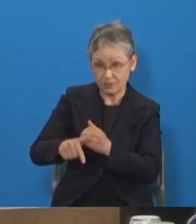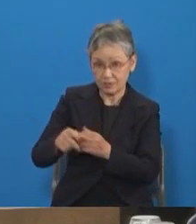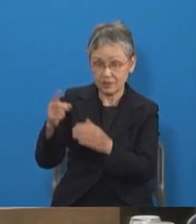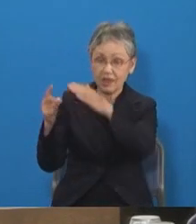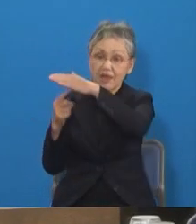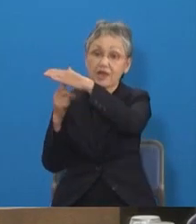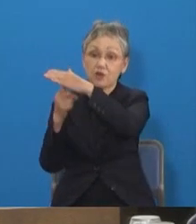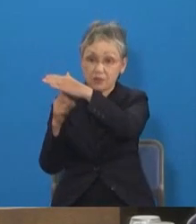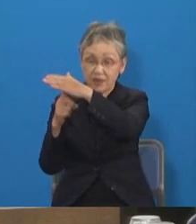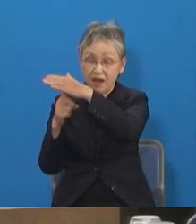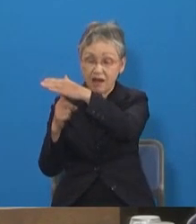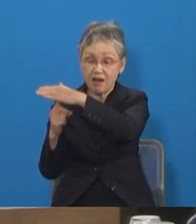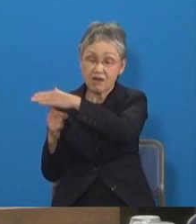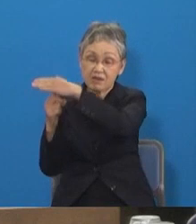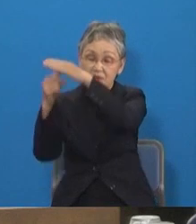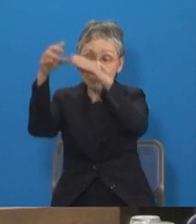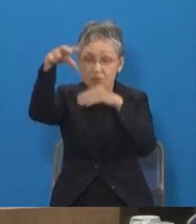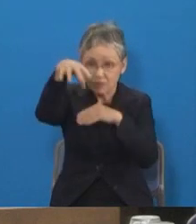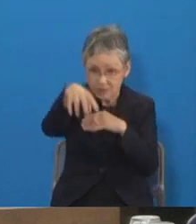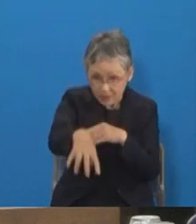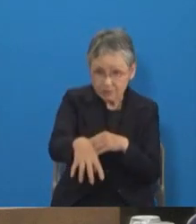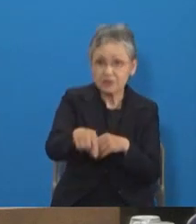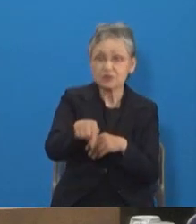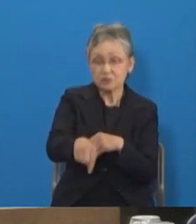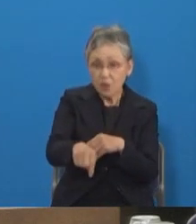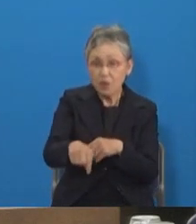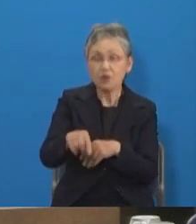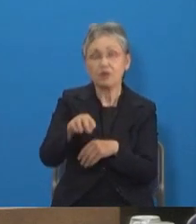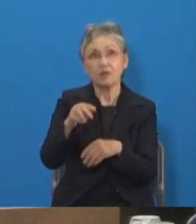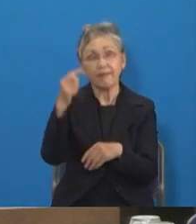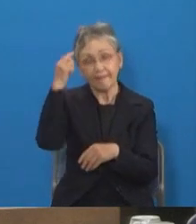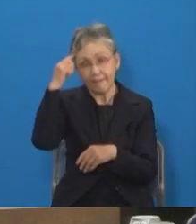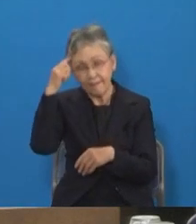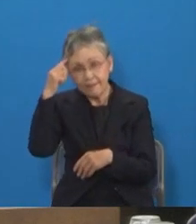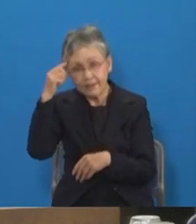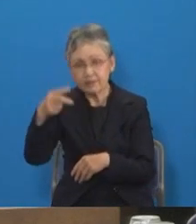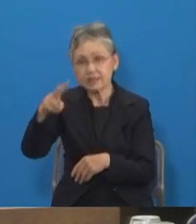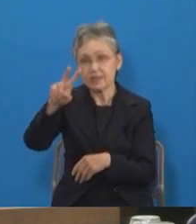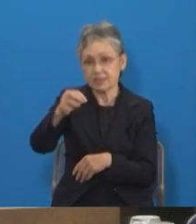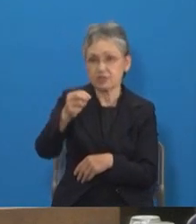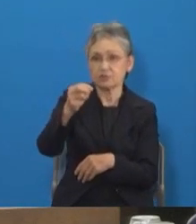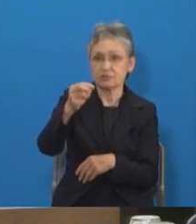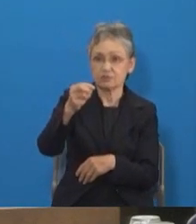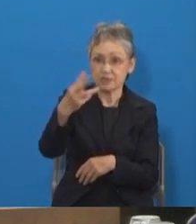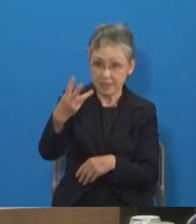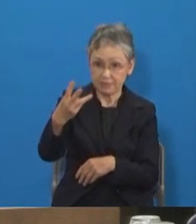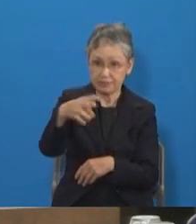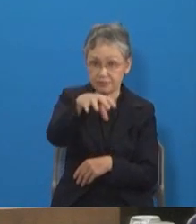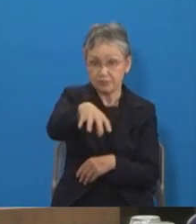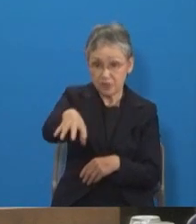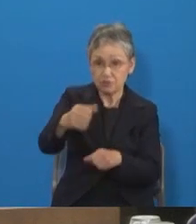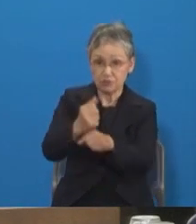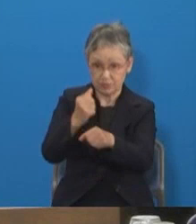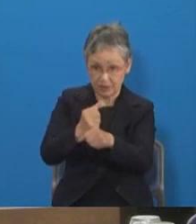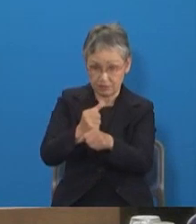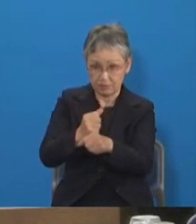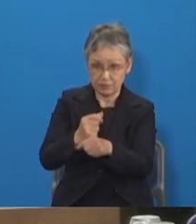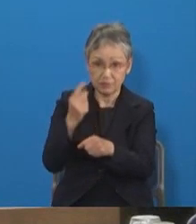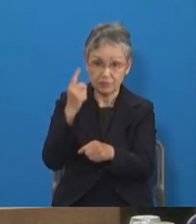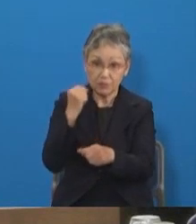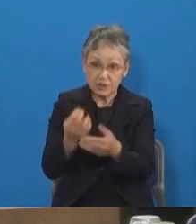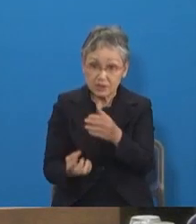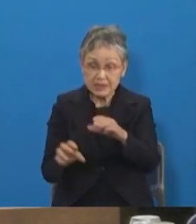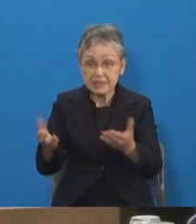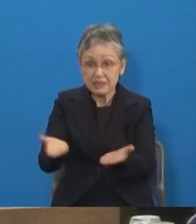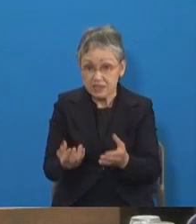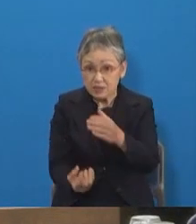ターの着陸も想定して23箇所設置されております。そして大地震が発生した場合、地